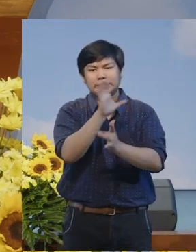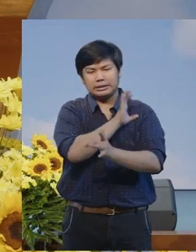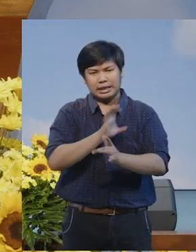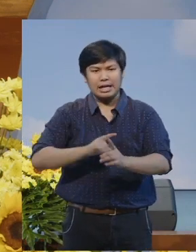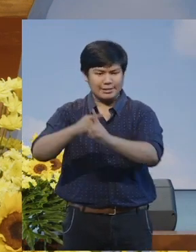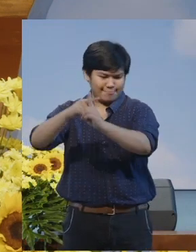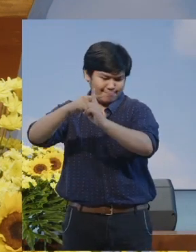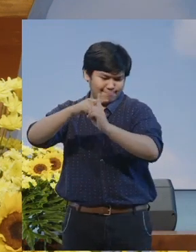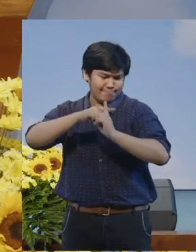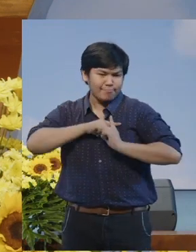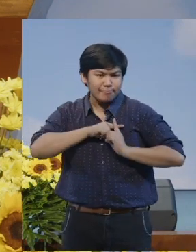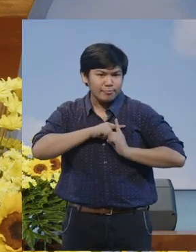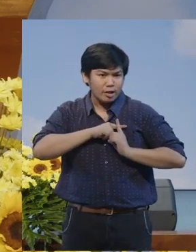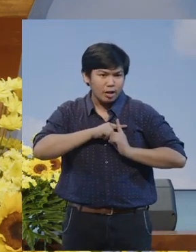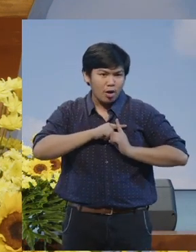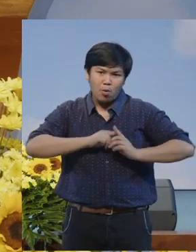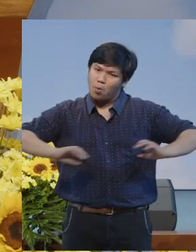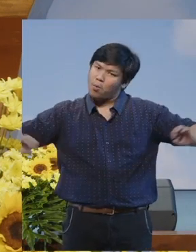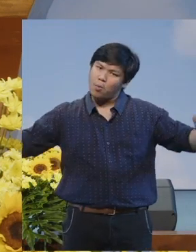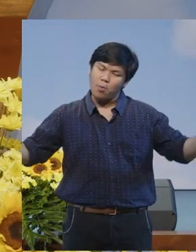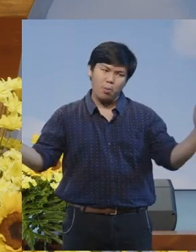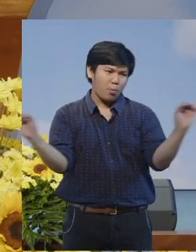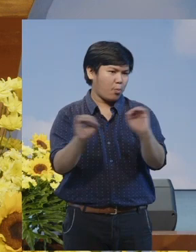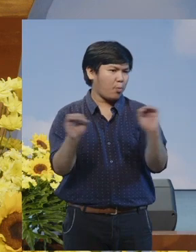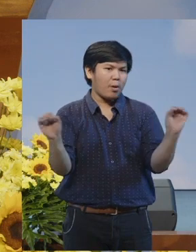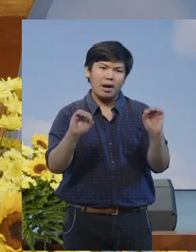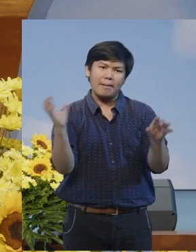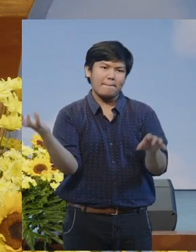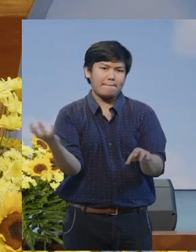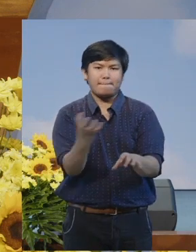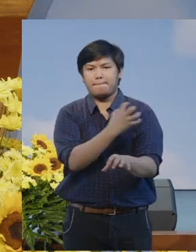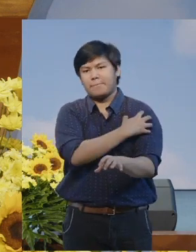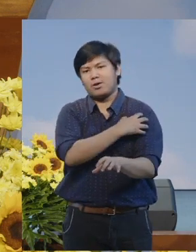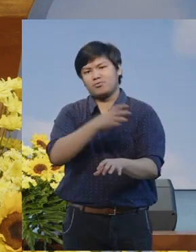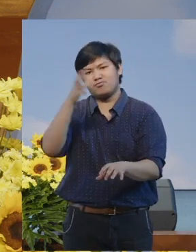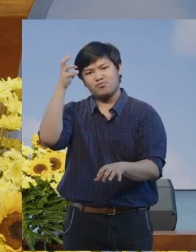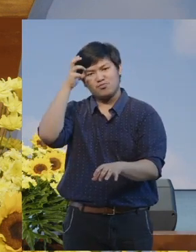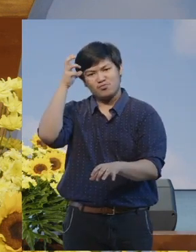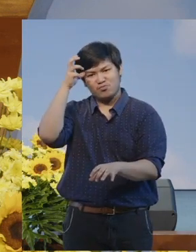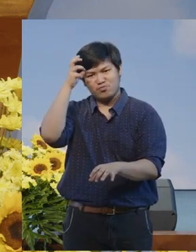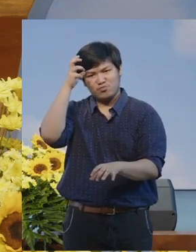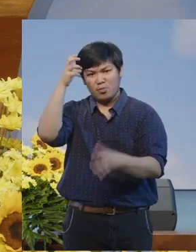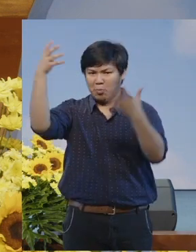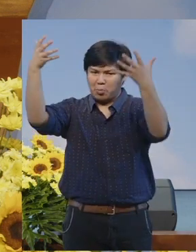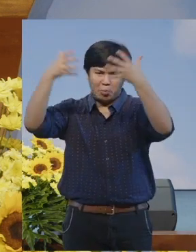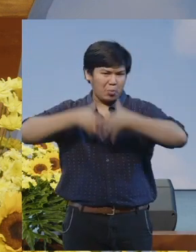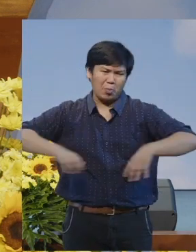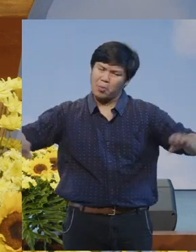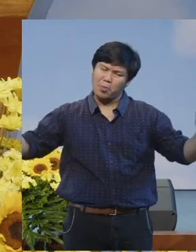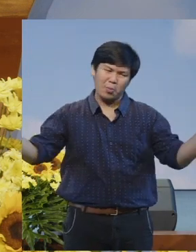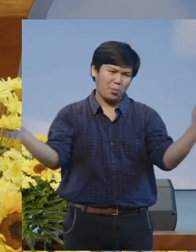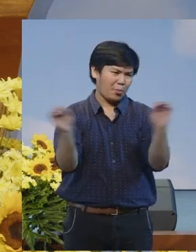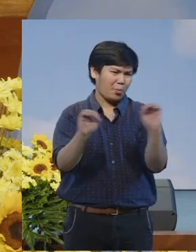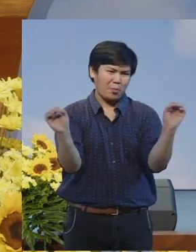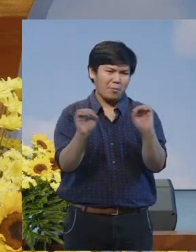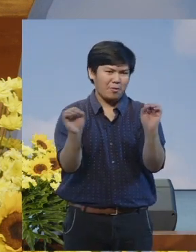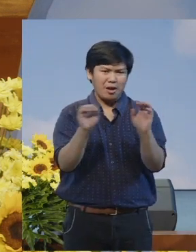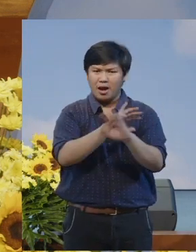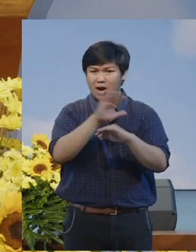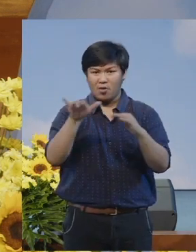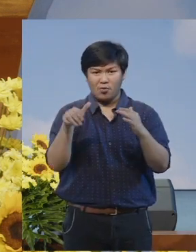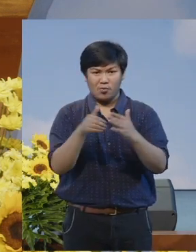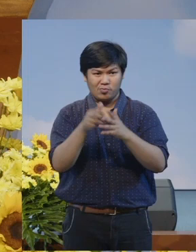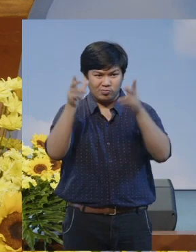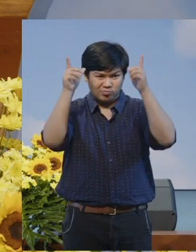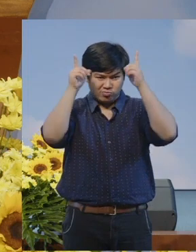Jesus, wala pong magagawa ang demonyo at ang lahat ng kanyang mga